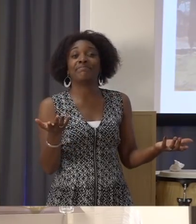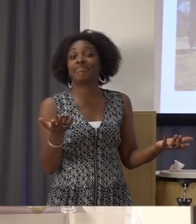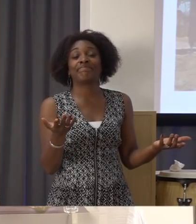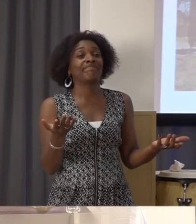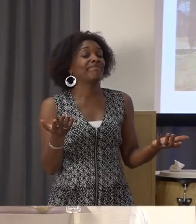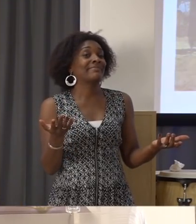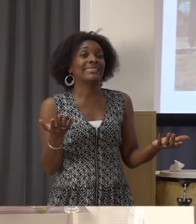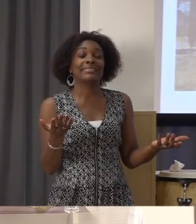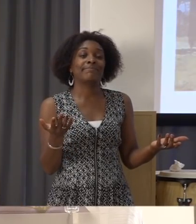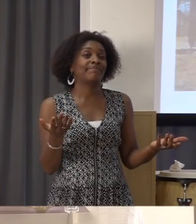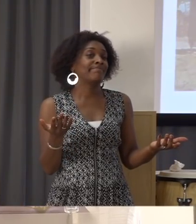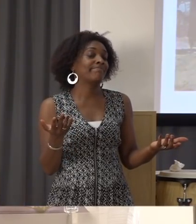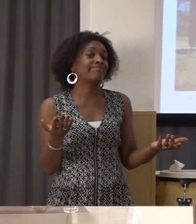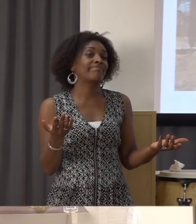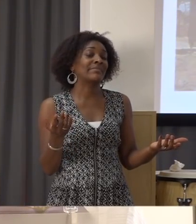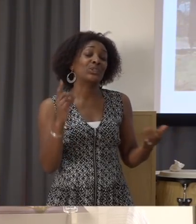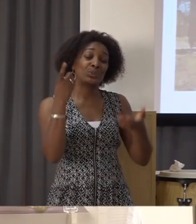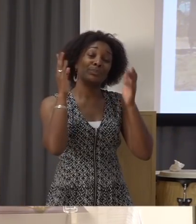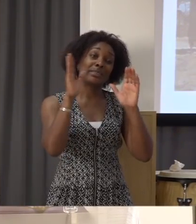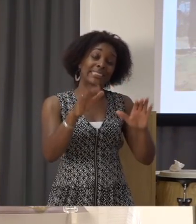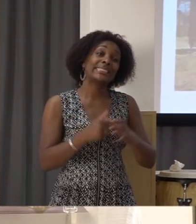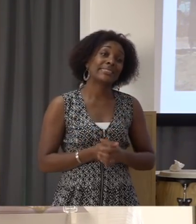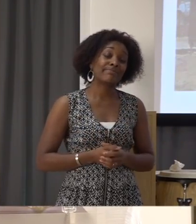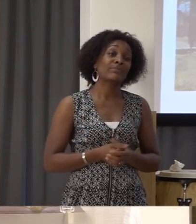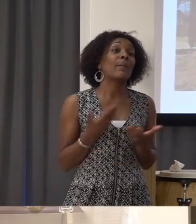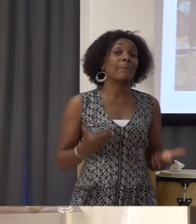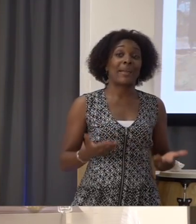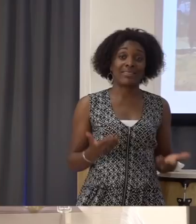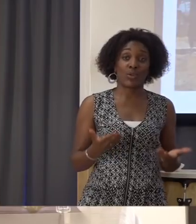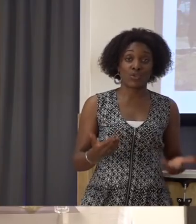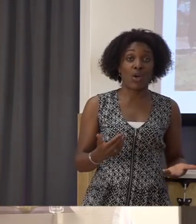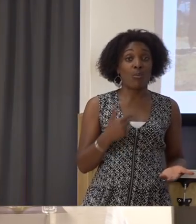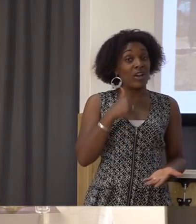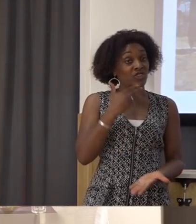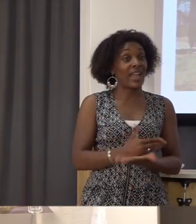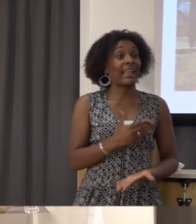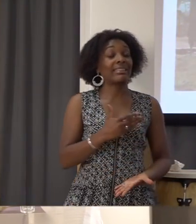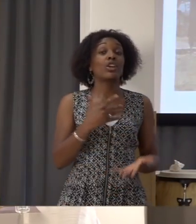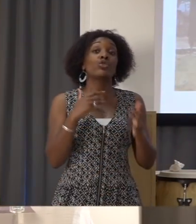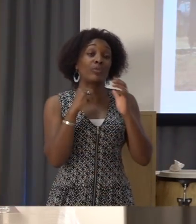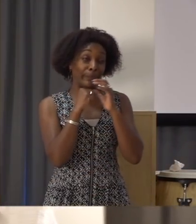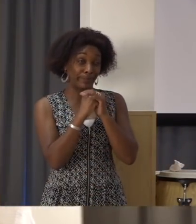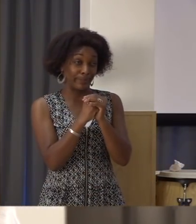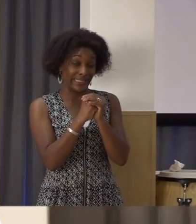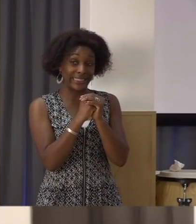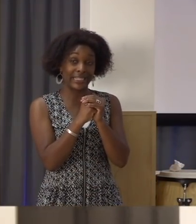Soyez bénis au nom de Jésus-Christ. Je vais prier, je vais m'arrêter là.